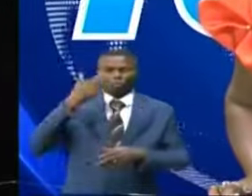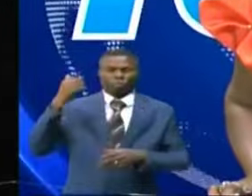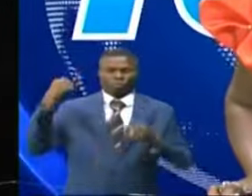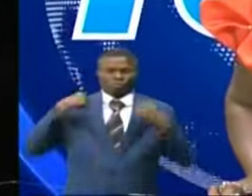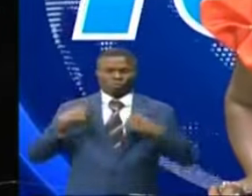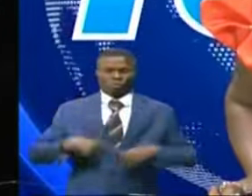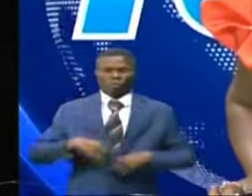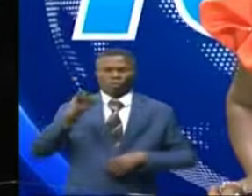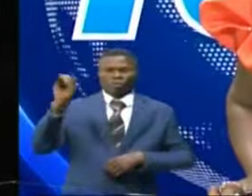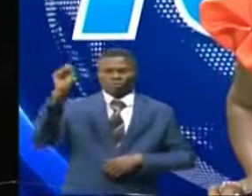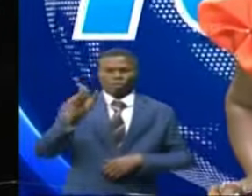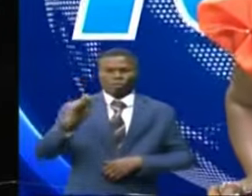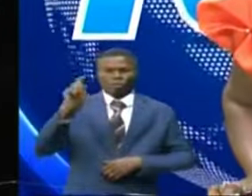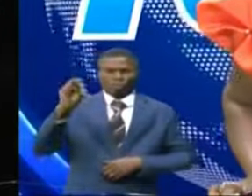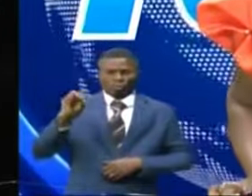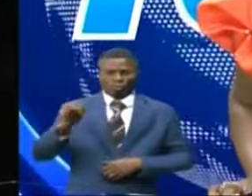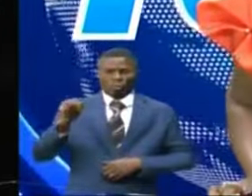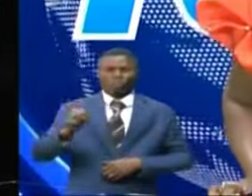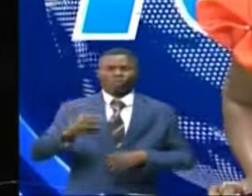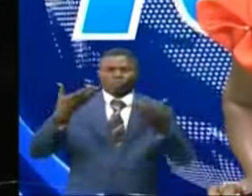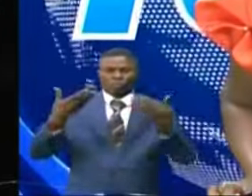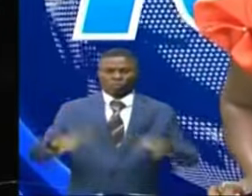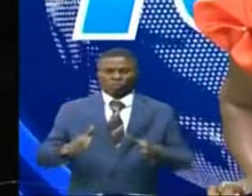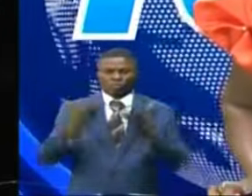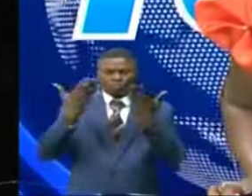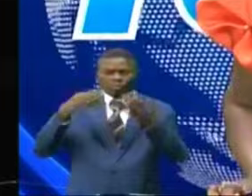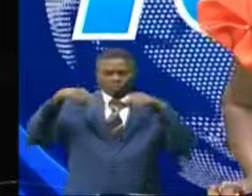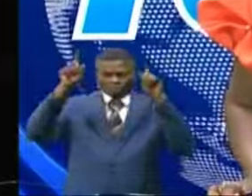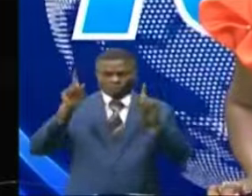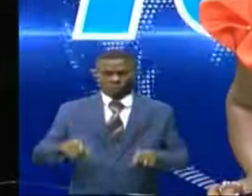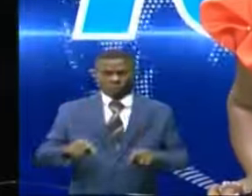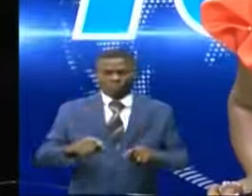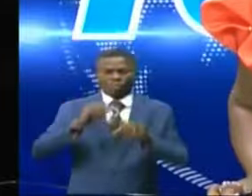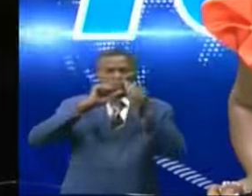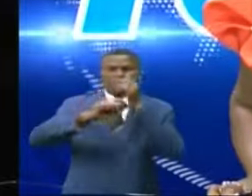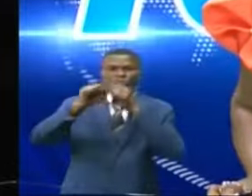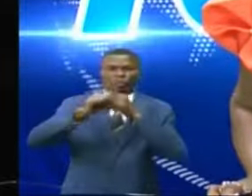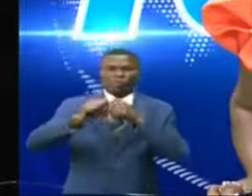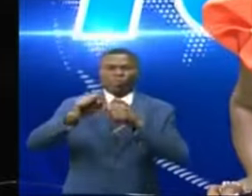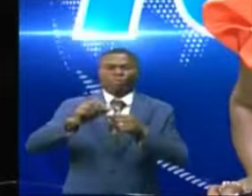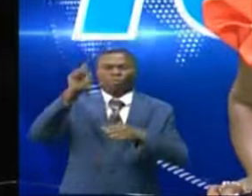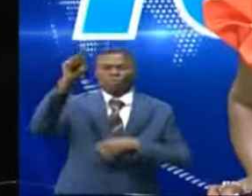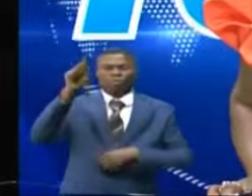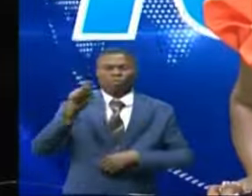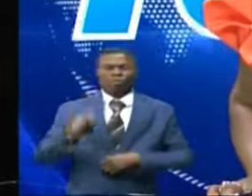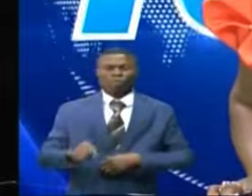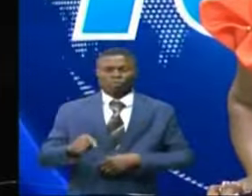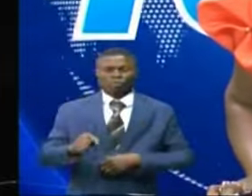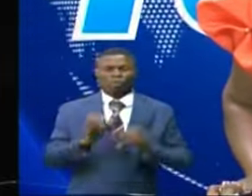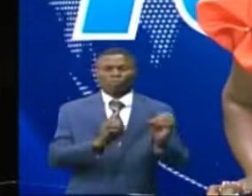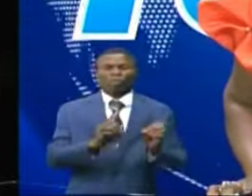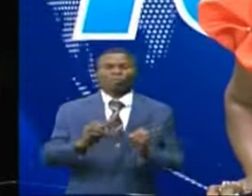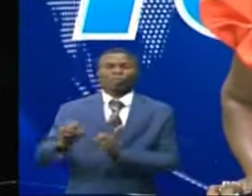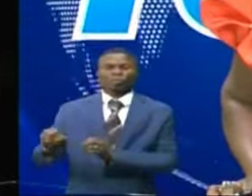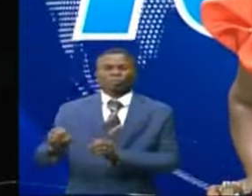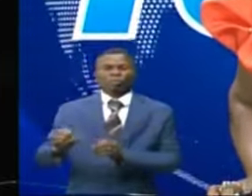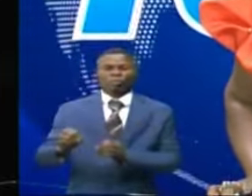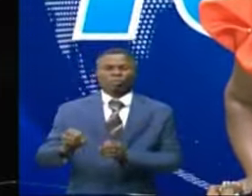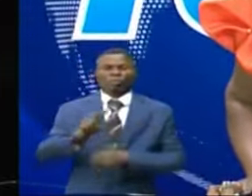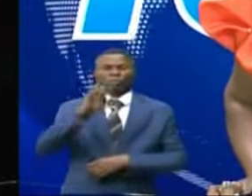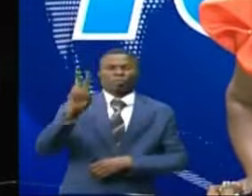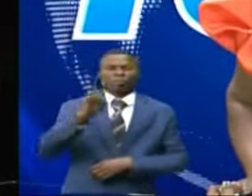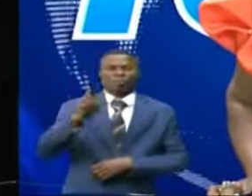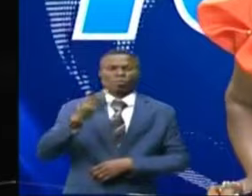ISTEM Kinshasa. La cérémonie de clôture de l'année et la proclamation des résultats a été organisée ce